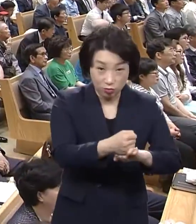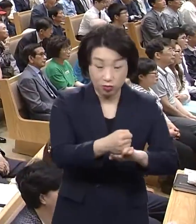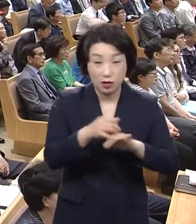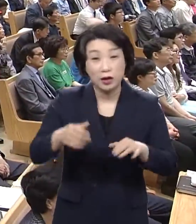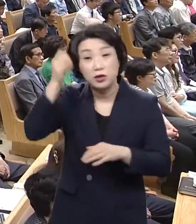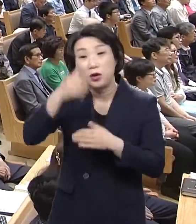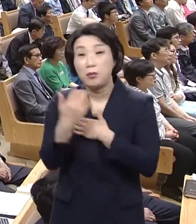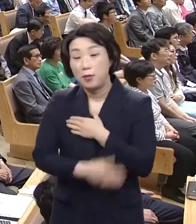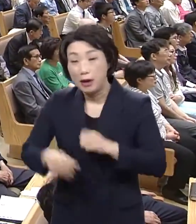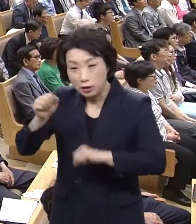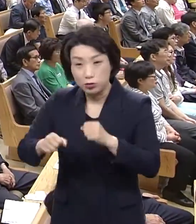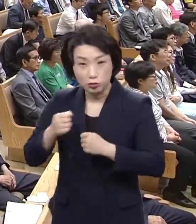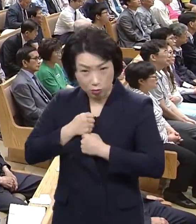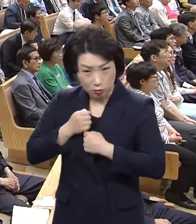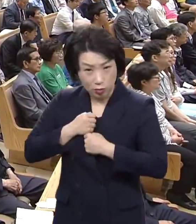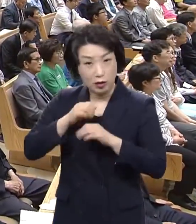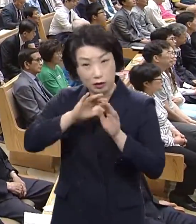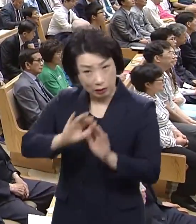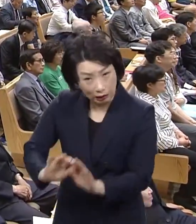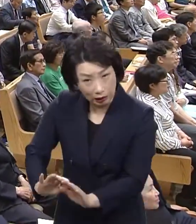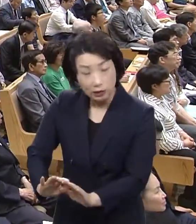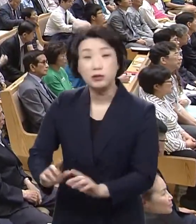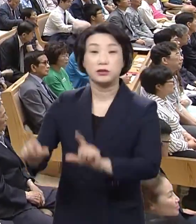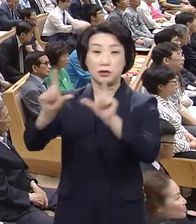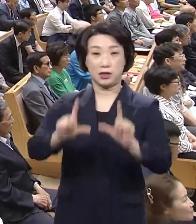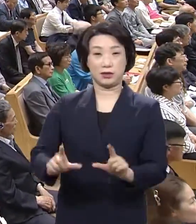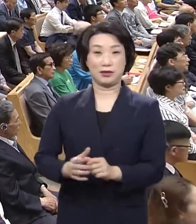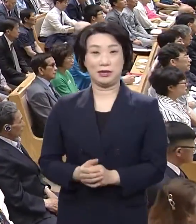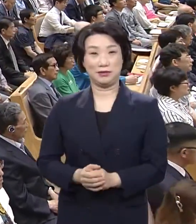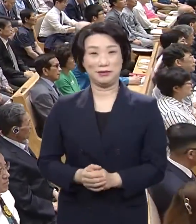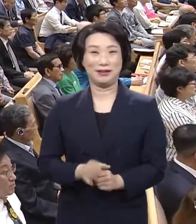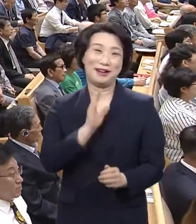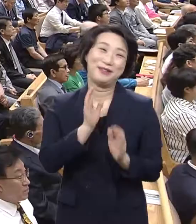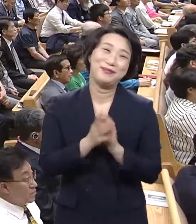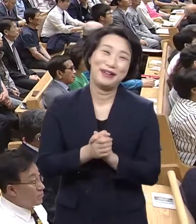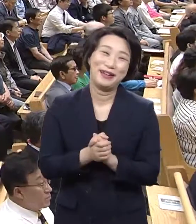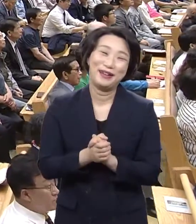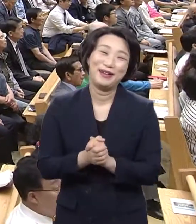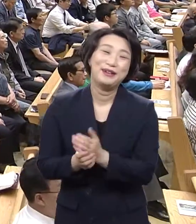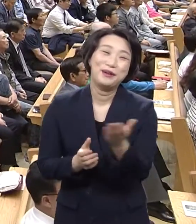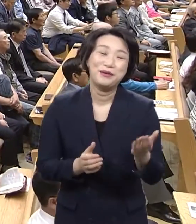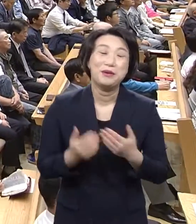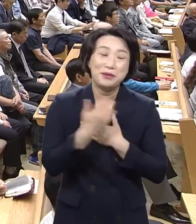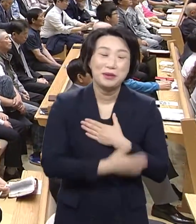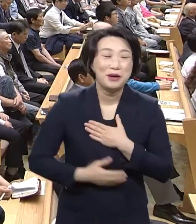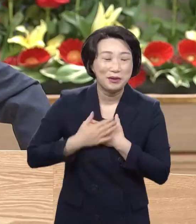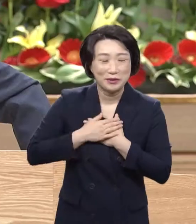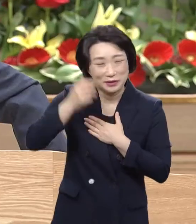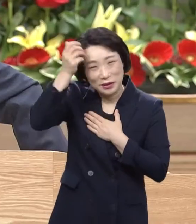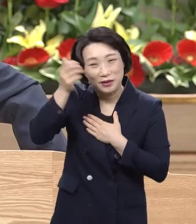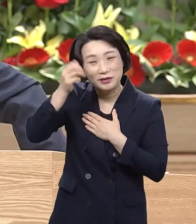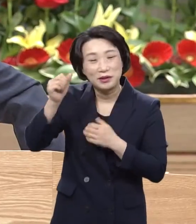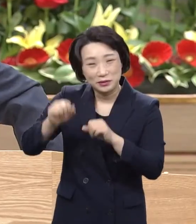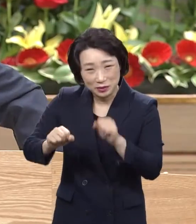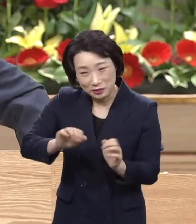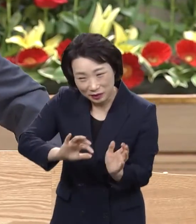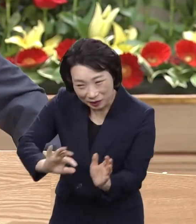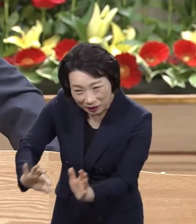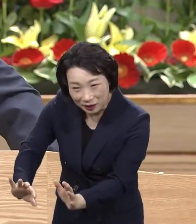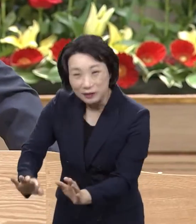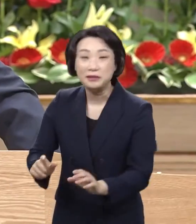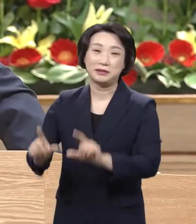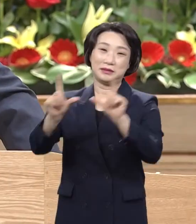것이로되 영으로서 몸의 행실을 죽이면 살리니. 자, 영으로 또 몸의 행실을 죽이면 살리니